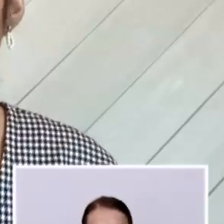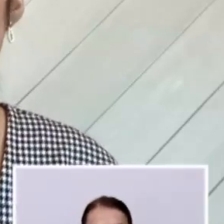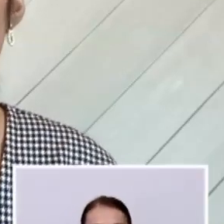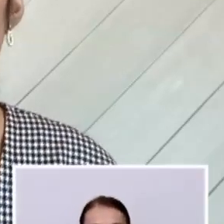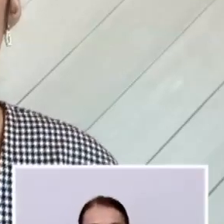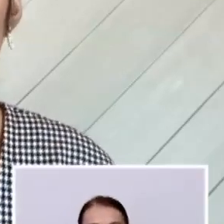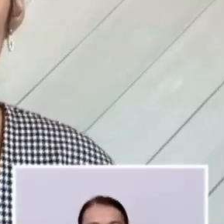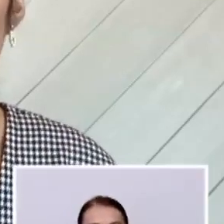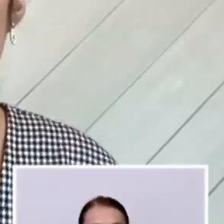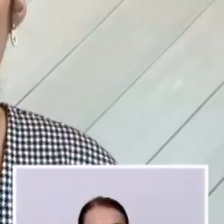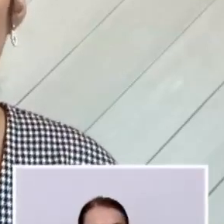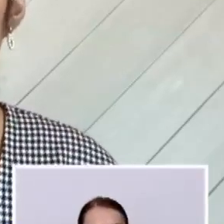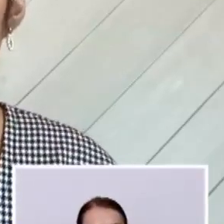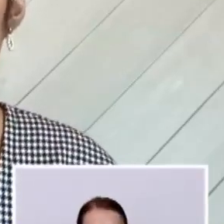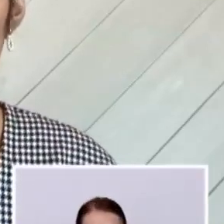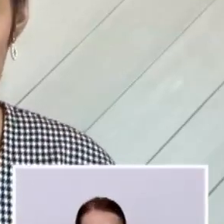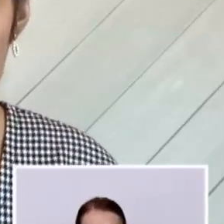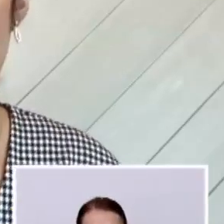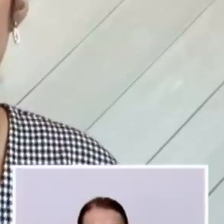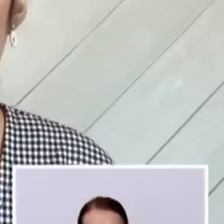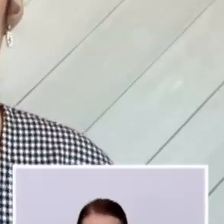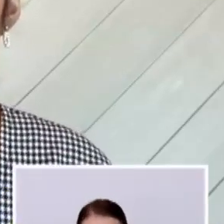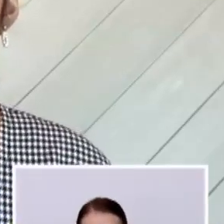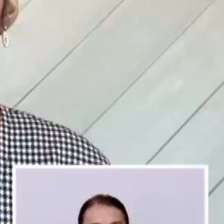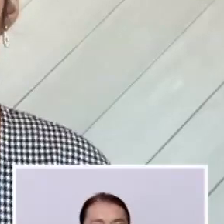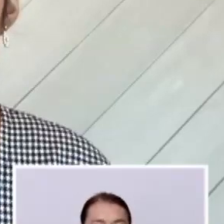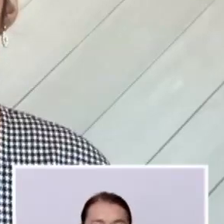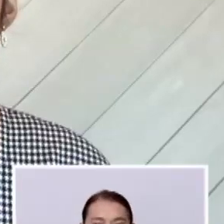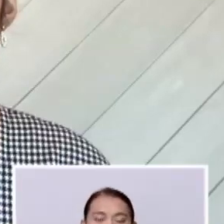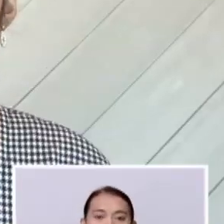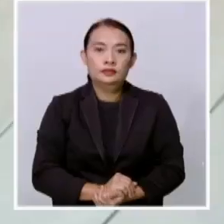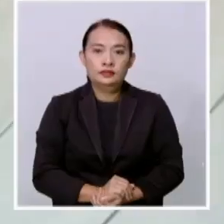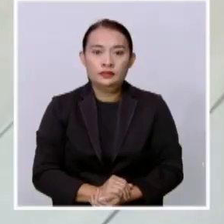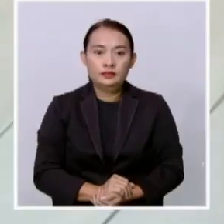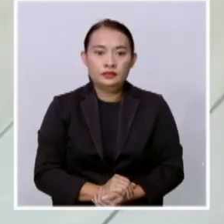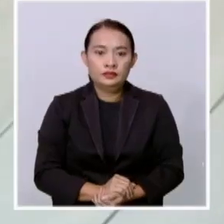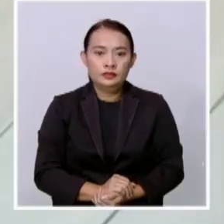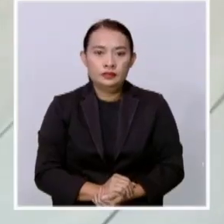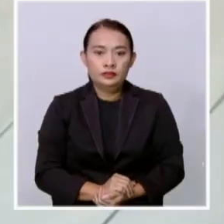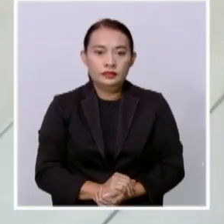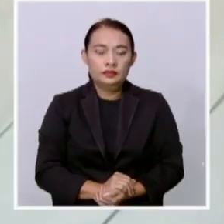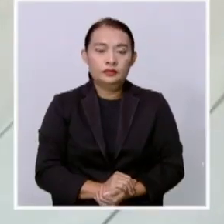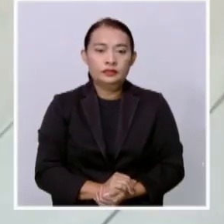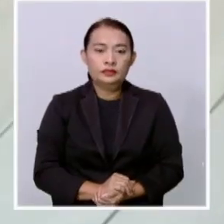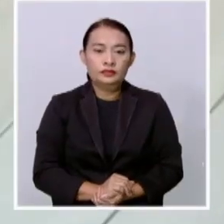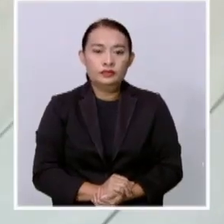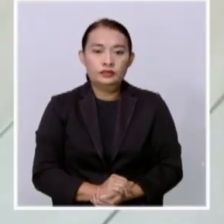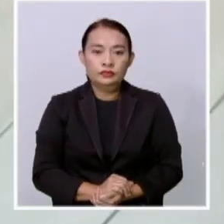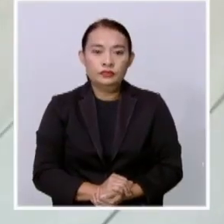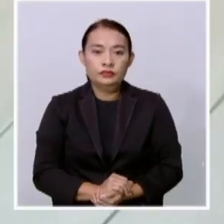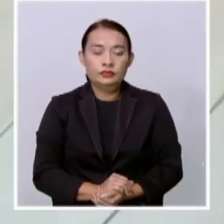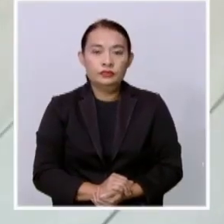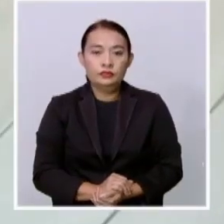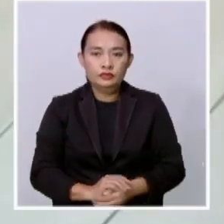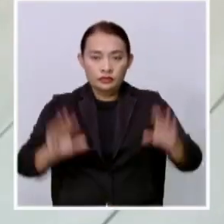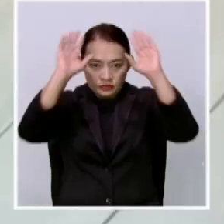ายังไม่พอแล้วก็ถูกทำลายอาวุธเพิ่มด้วยไปติดตามกันค่ะ เชิญเลยครับ คุณผู้ชมคะประธาน